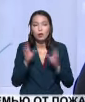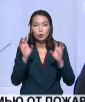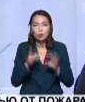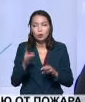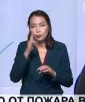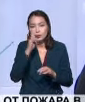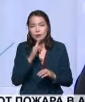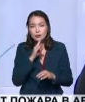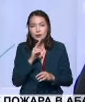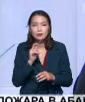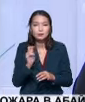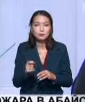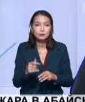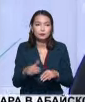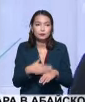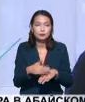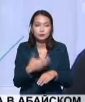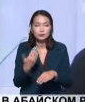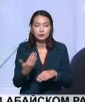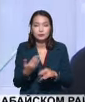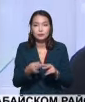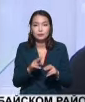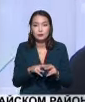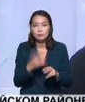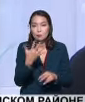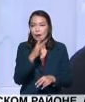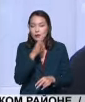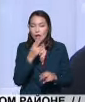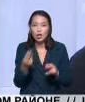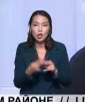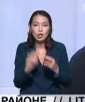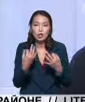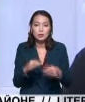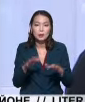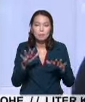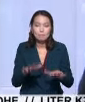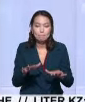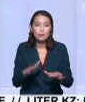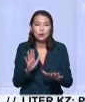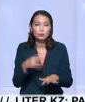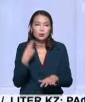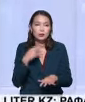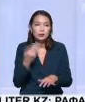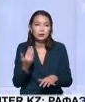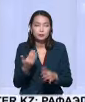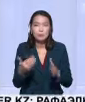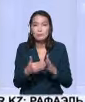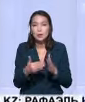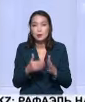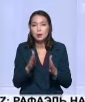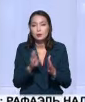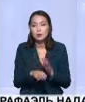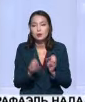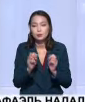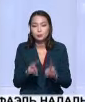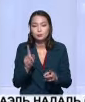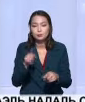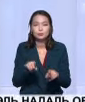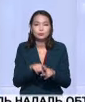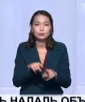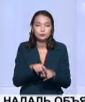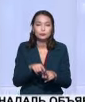и назначить ему наказание в виде лишения свободы сроком на 5 лет. Местом отбывания наказания определить учреждение минимальной безопасности. Также лишить